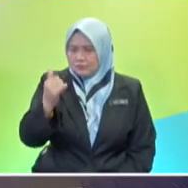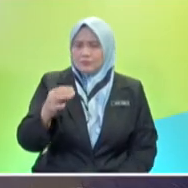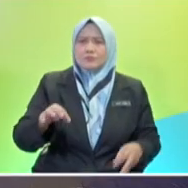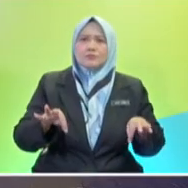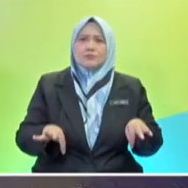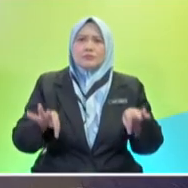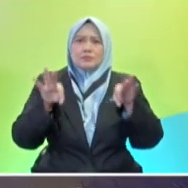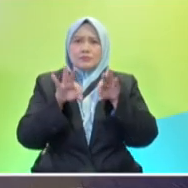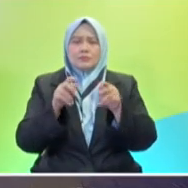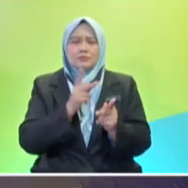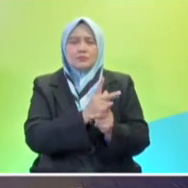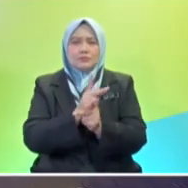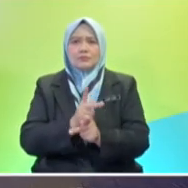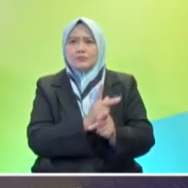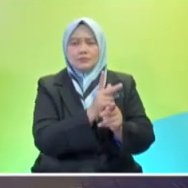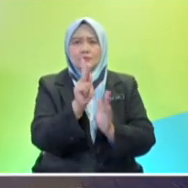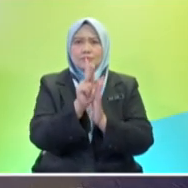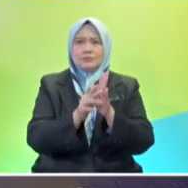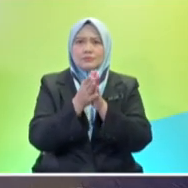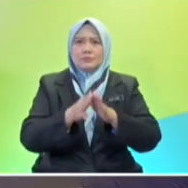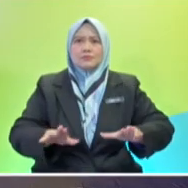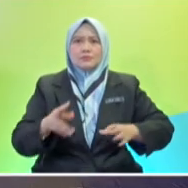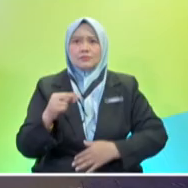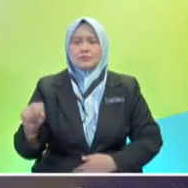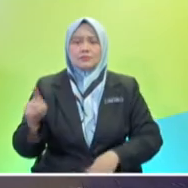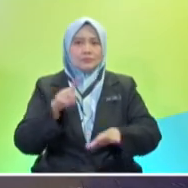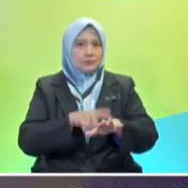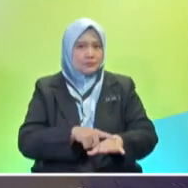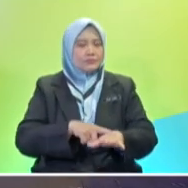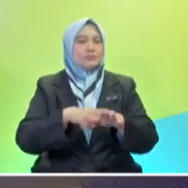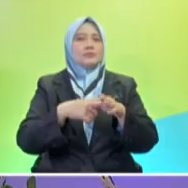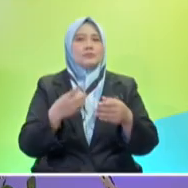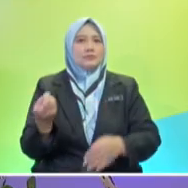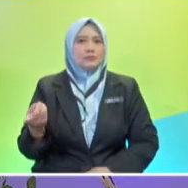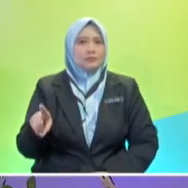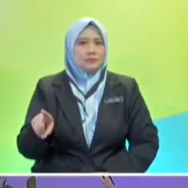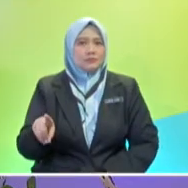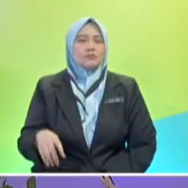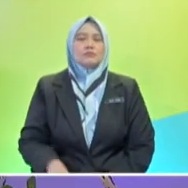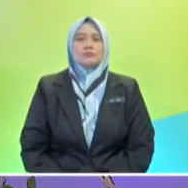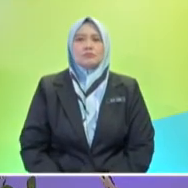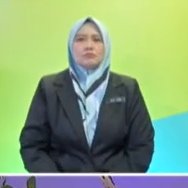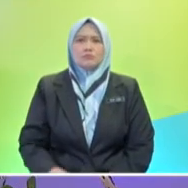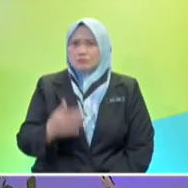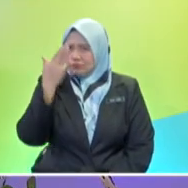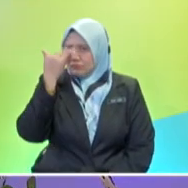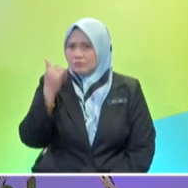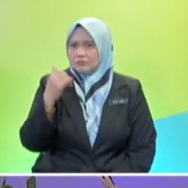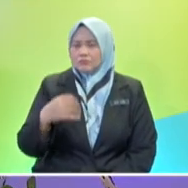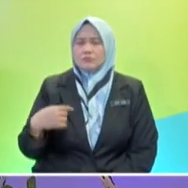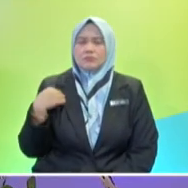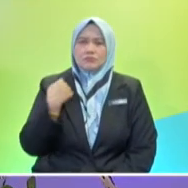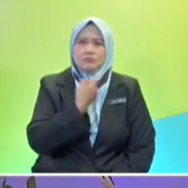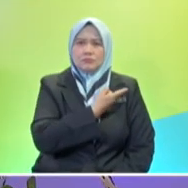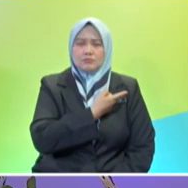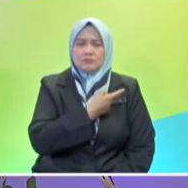di dapur? Ya, yeah, Nisa, sidang penonton dan murid-murid, kita perlu jaga keselamatan di dapur